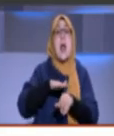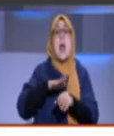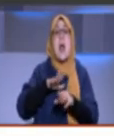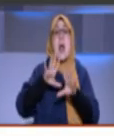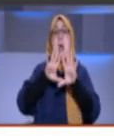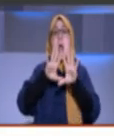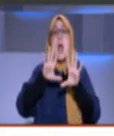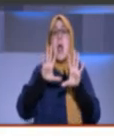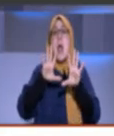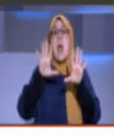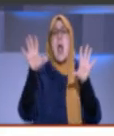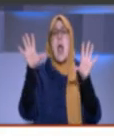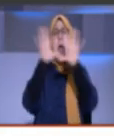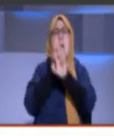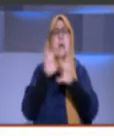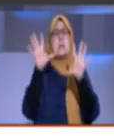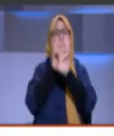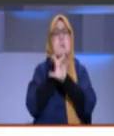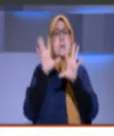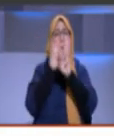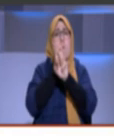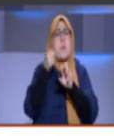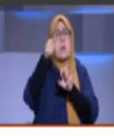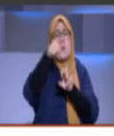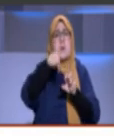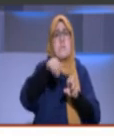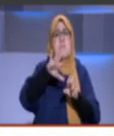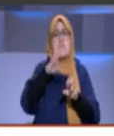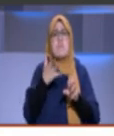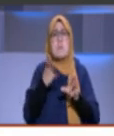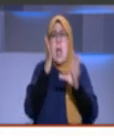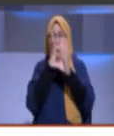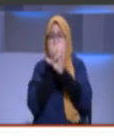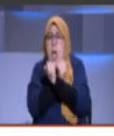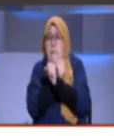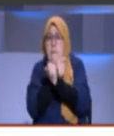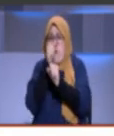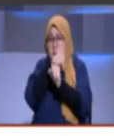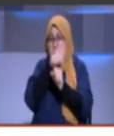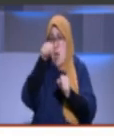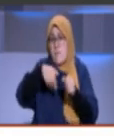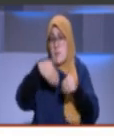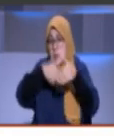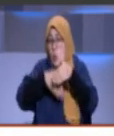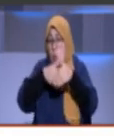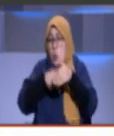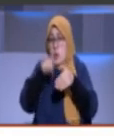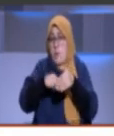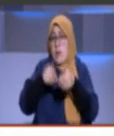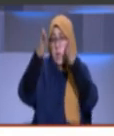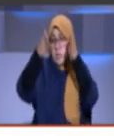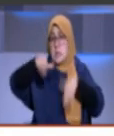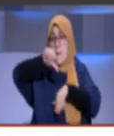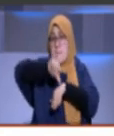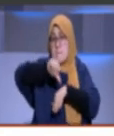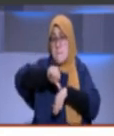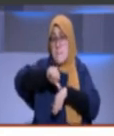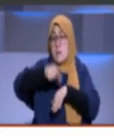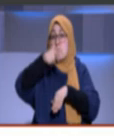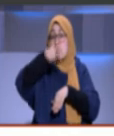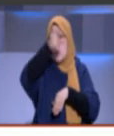على أجهزة الأمن، احتضان هذه الخلية وإخفاء تواجدها في هذه المنطقة من ناس